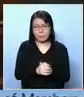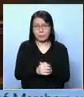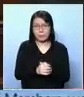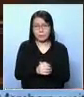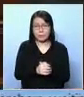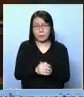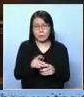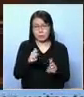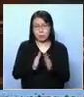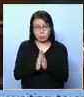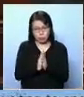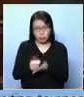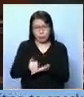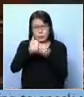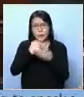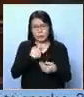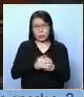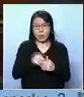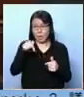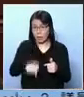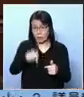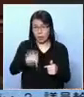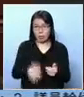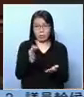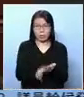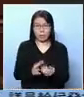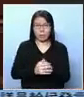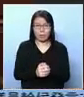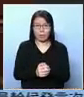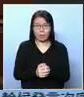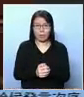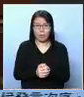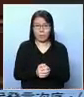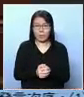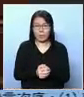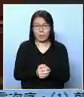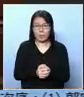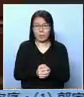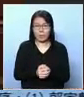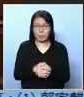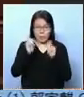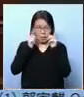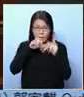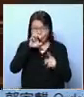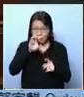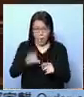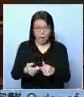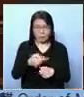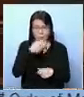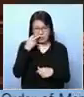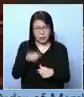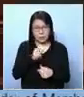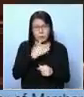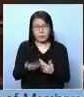我哋大家要互相尊重，喺呢个场所里面唔係咁样嚟破口大骂，咁样你建立一